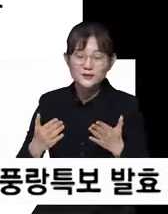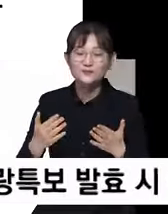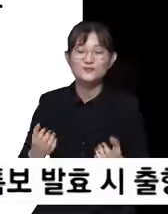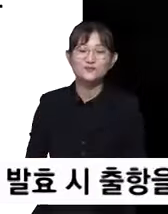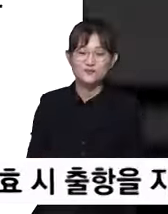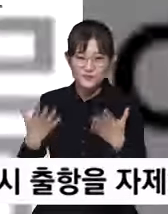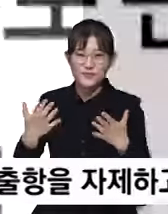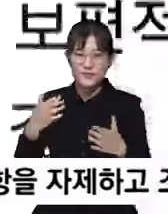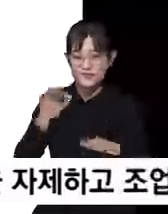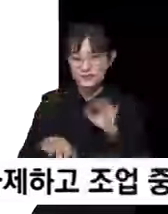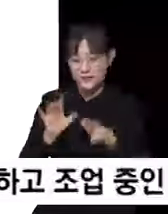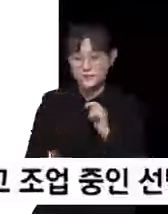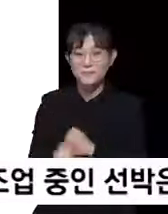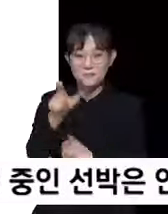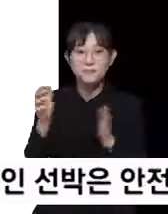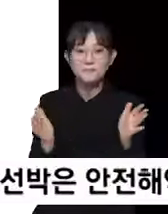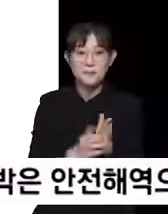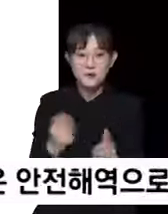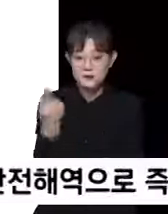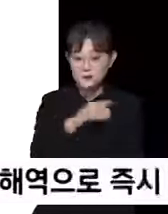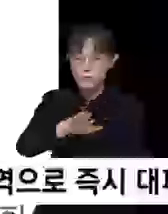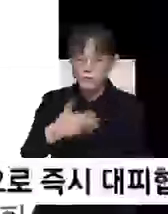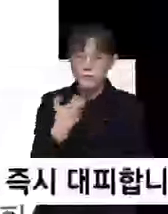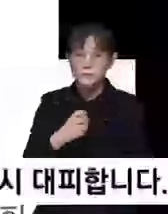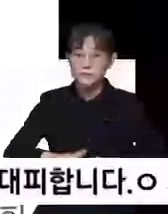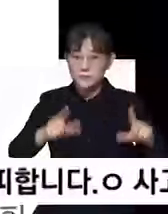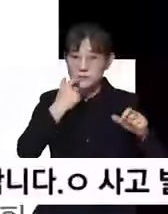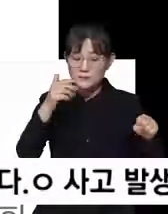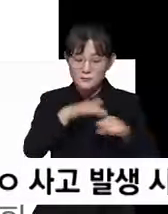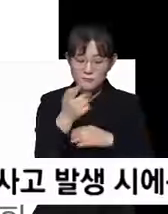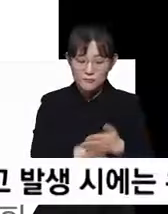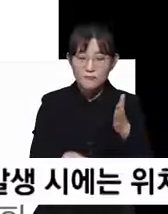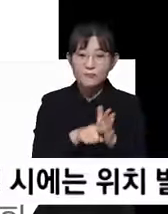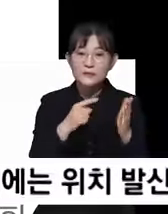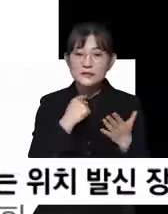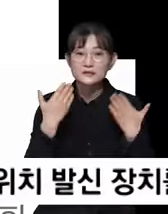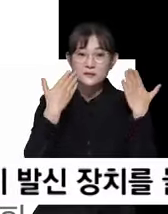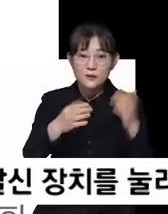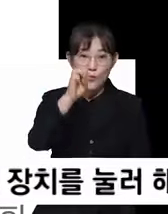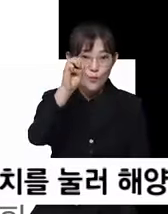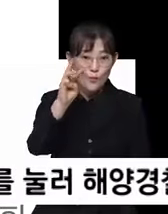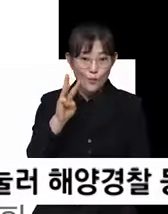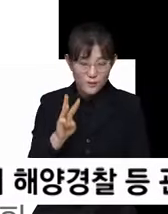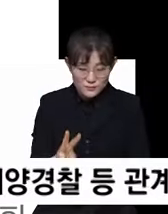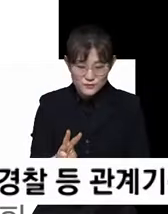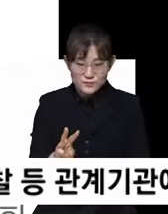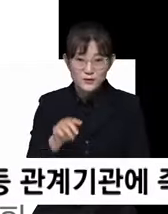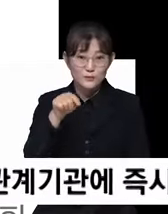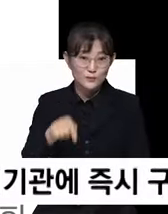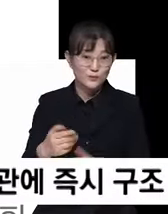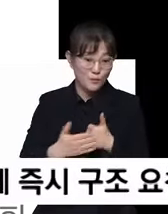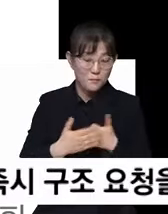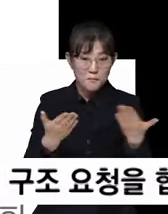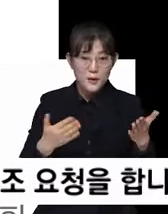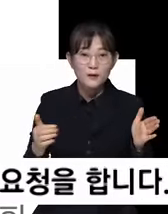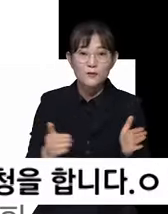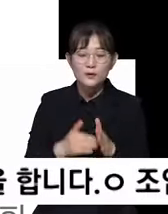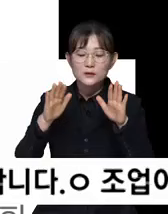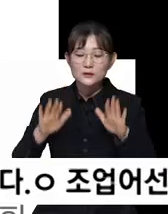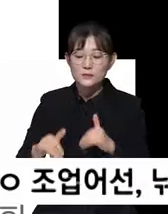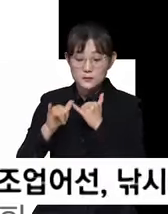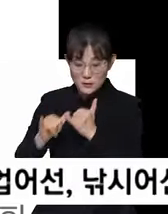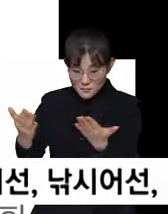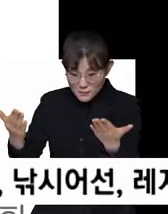글을 남겼습니다 1980년 민주주의를 위해 헌신한 광주의 정치적으로 빚을 적고 이번 노벨문학상